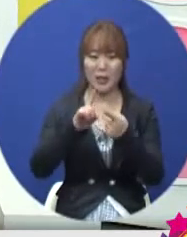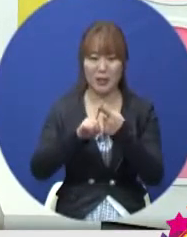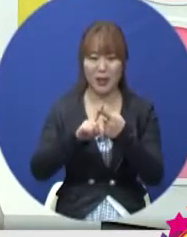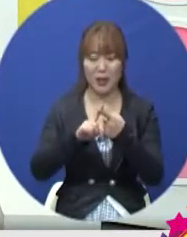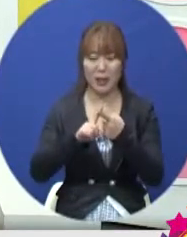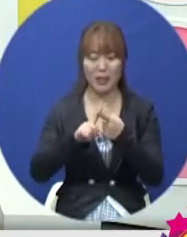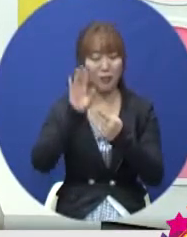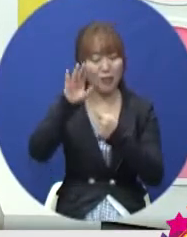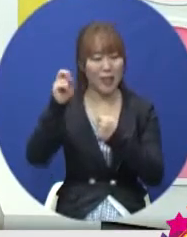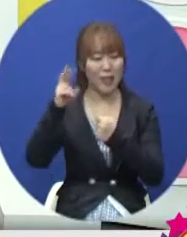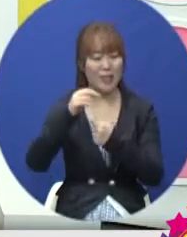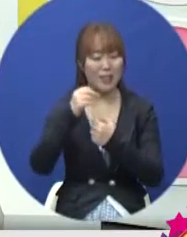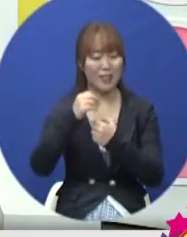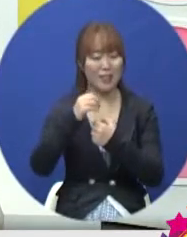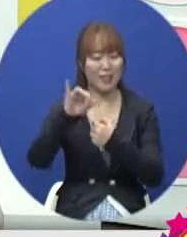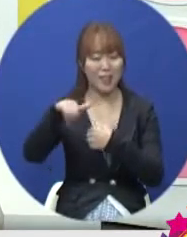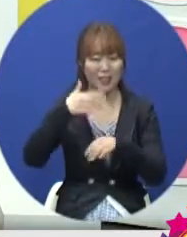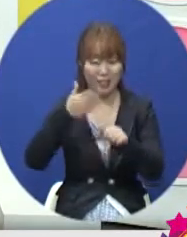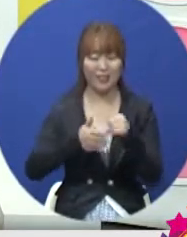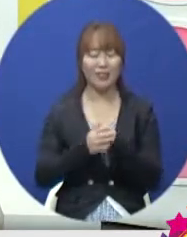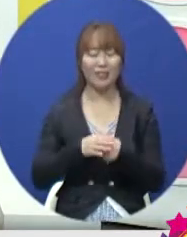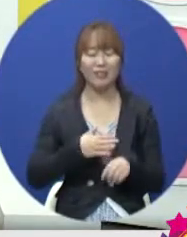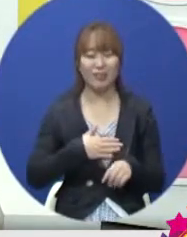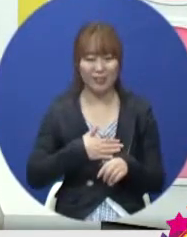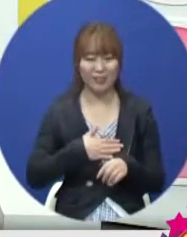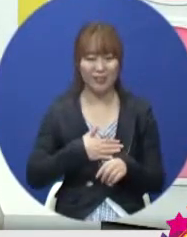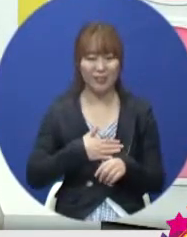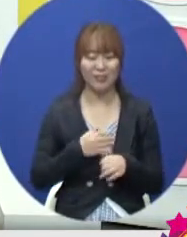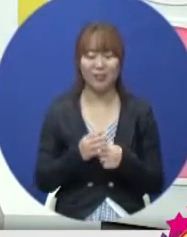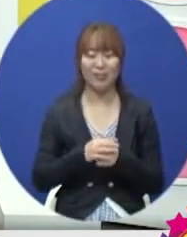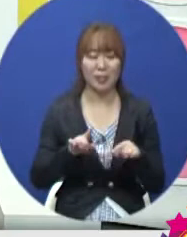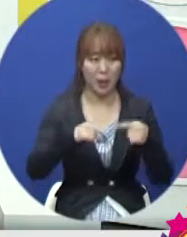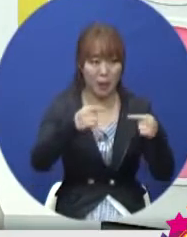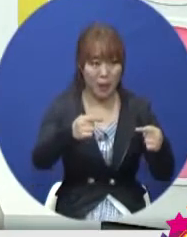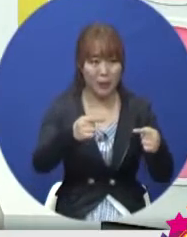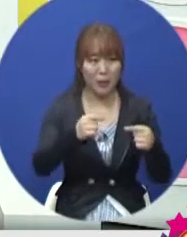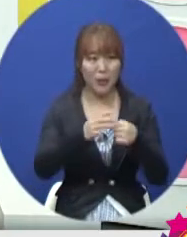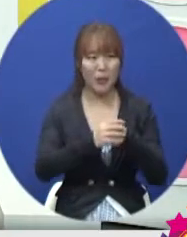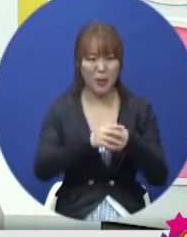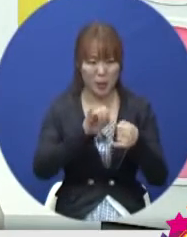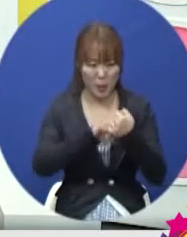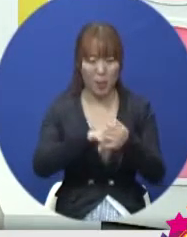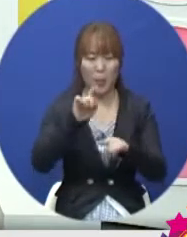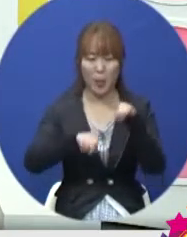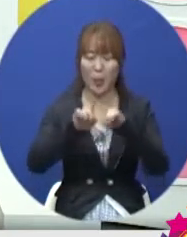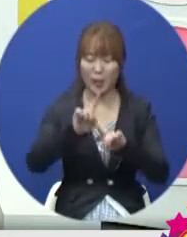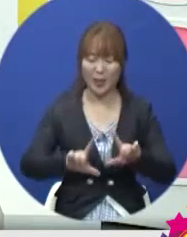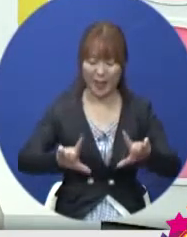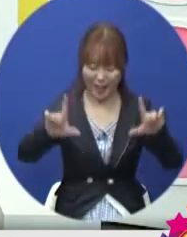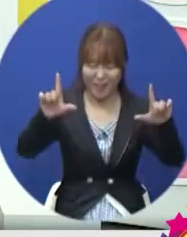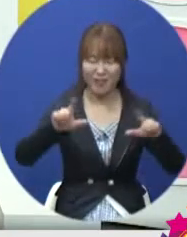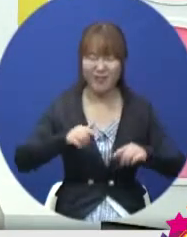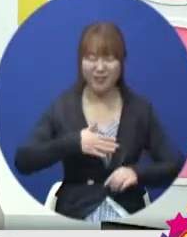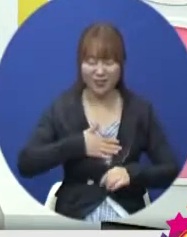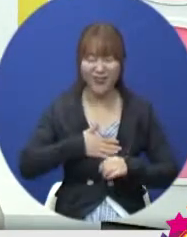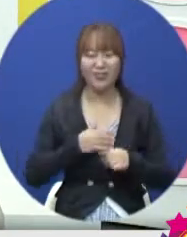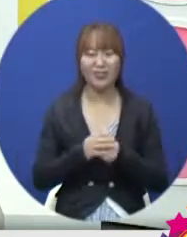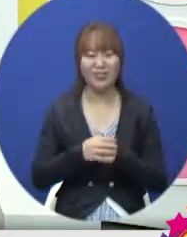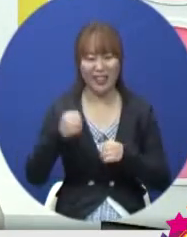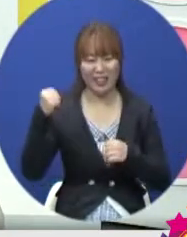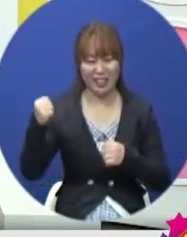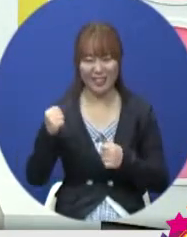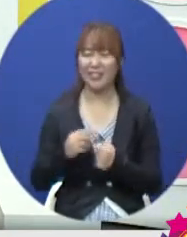꼭 알려주세요. 또 예, 혹은 하면 또 참석을 해갖고 네. 꼭 목요일날. 네. 네, 꼭 목요일날. 네.